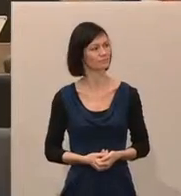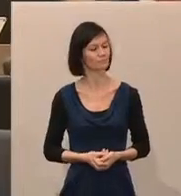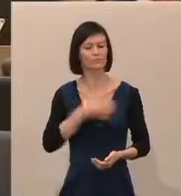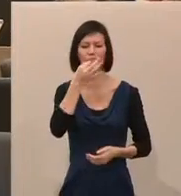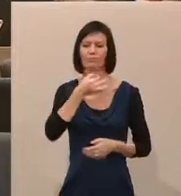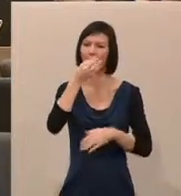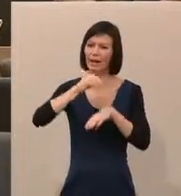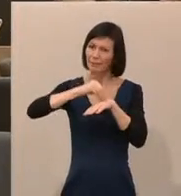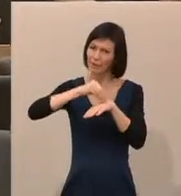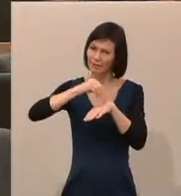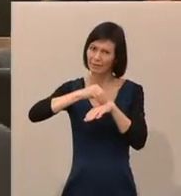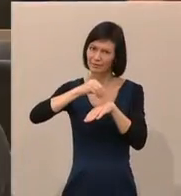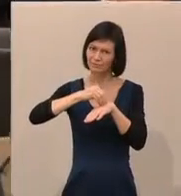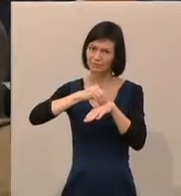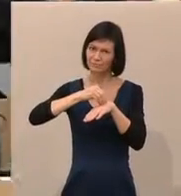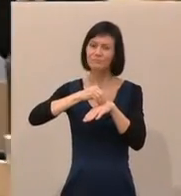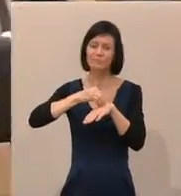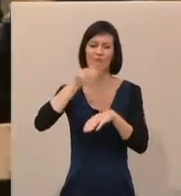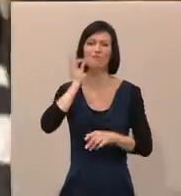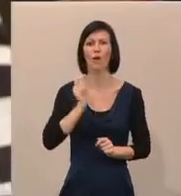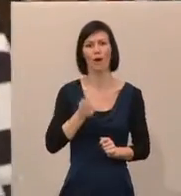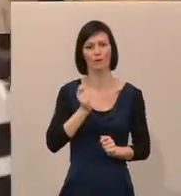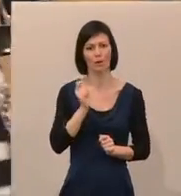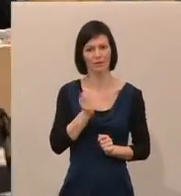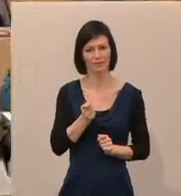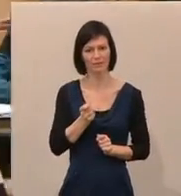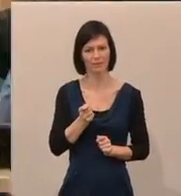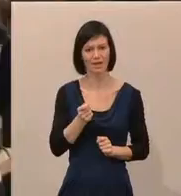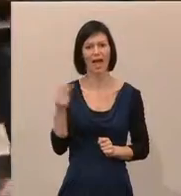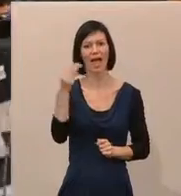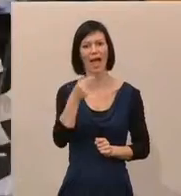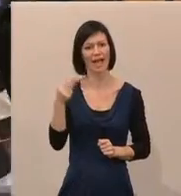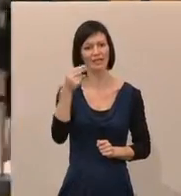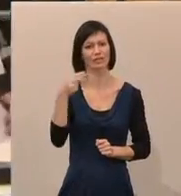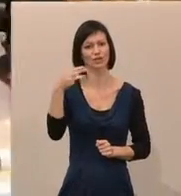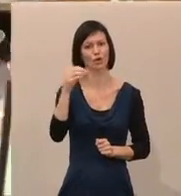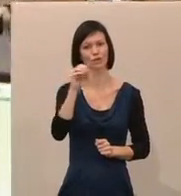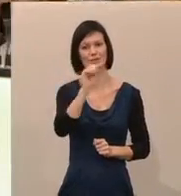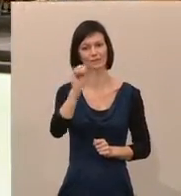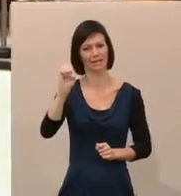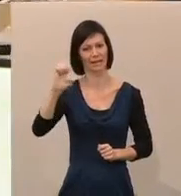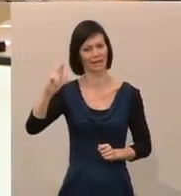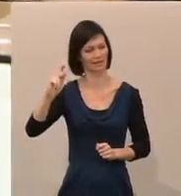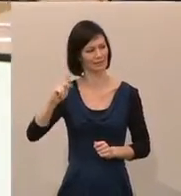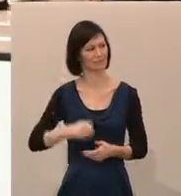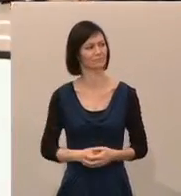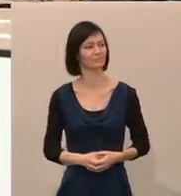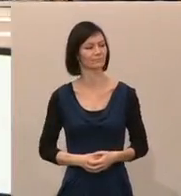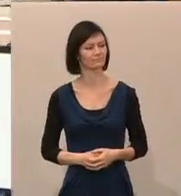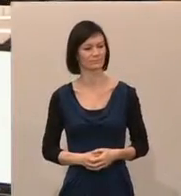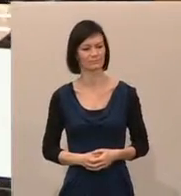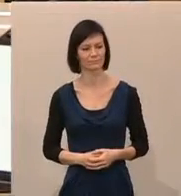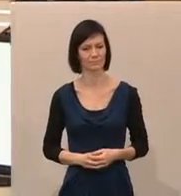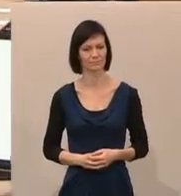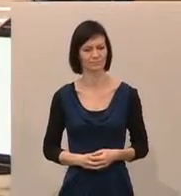Zu Wort gemeldet ist die Frau Abgeordnete Heinisch-Hosek. Auf die Frauensprecherin der